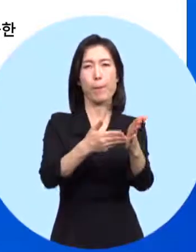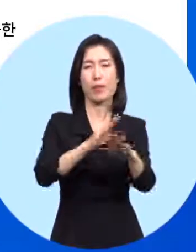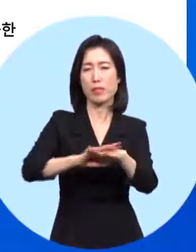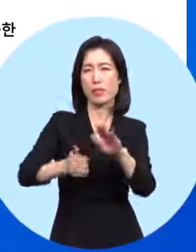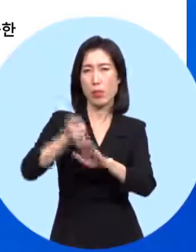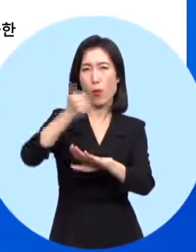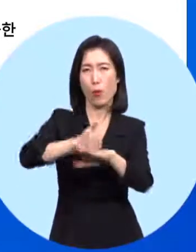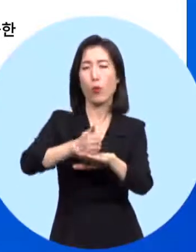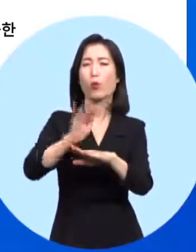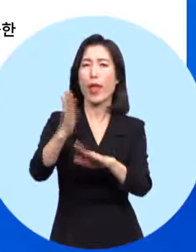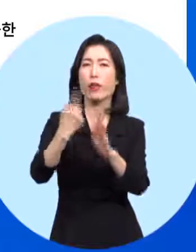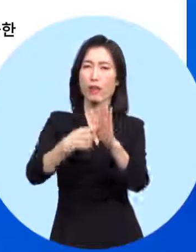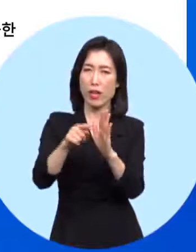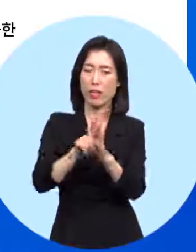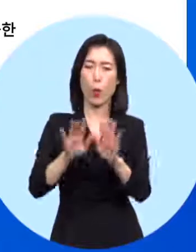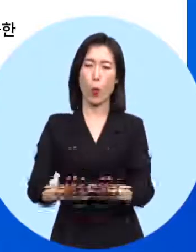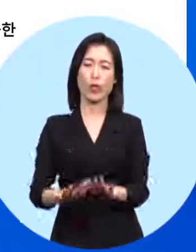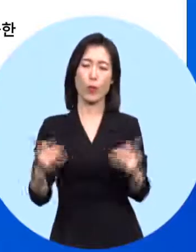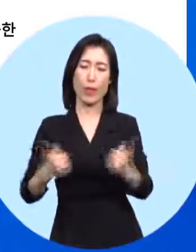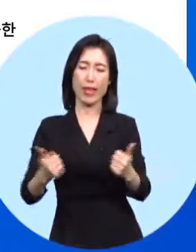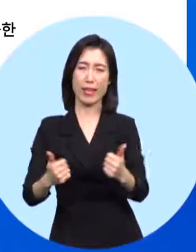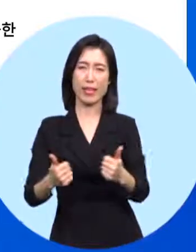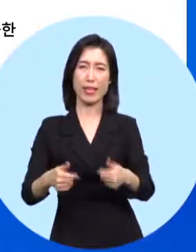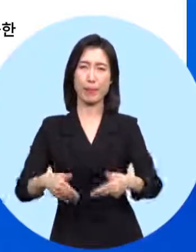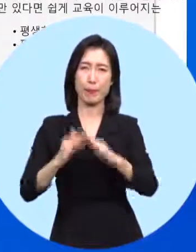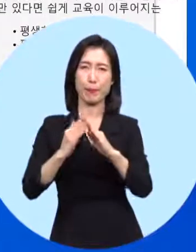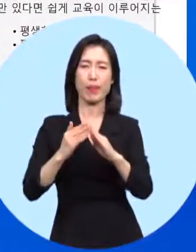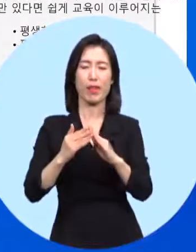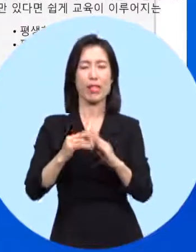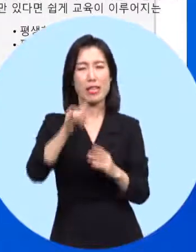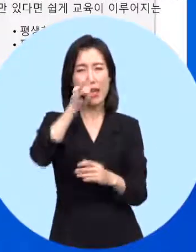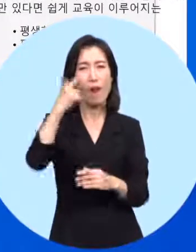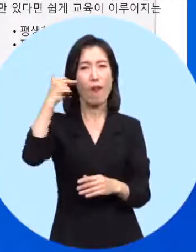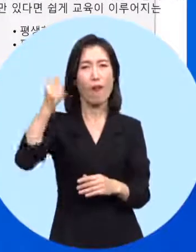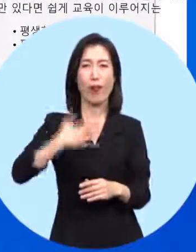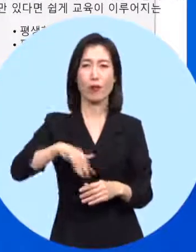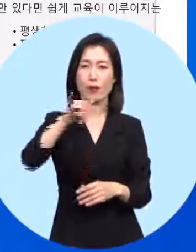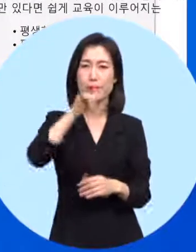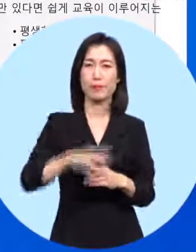이 모임도 만들어진 것으로 생각합니다.